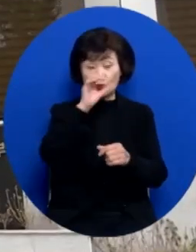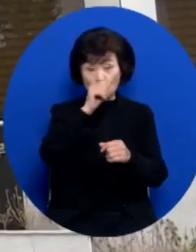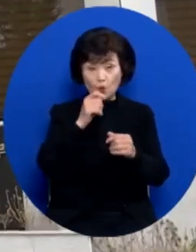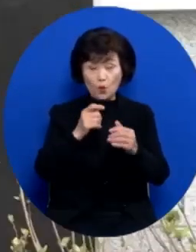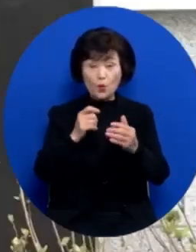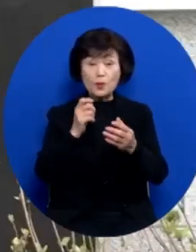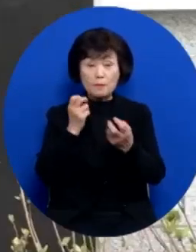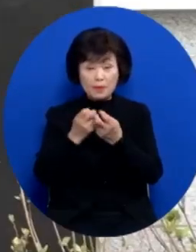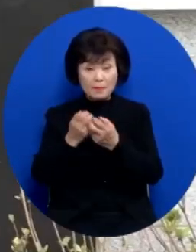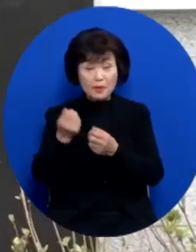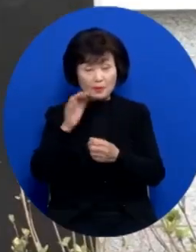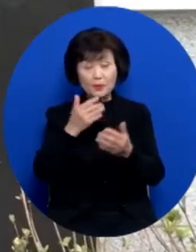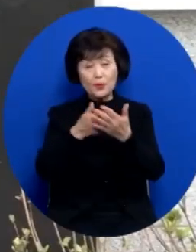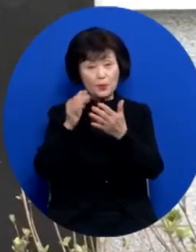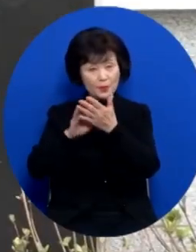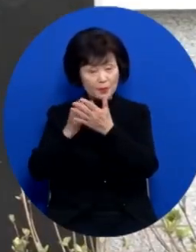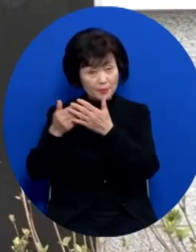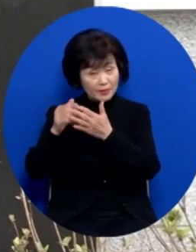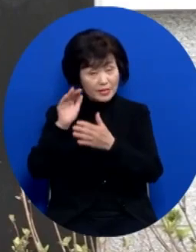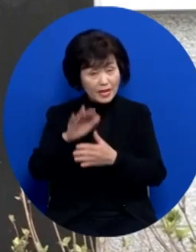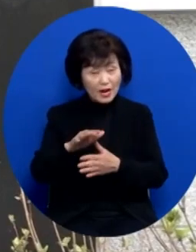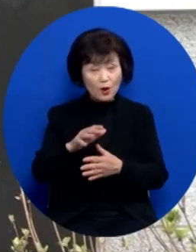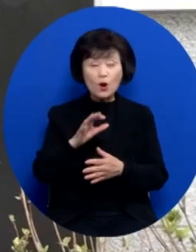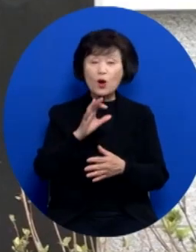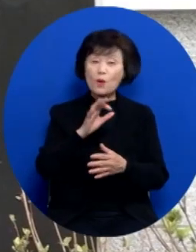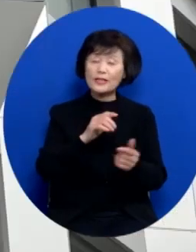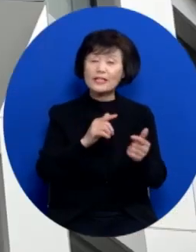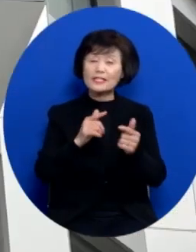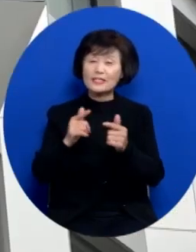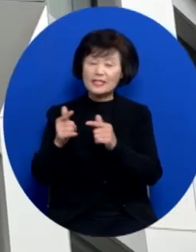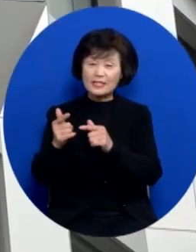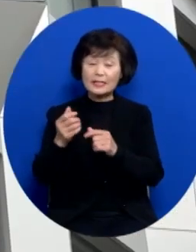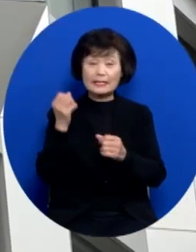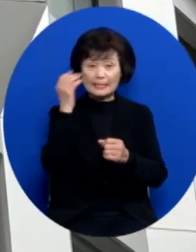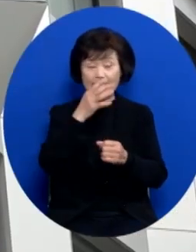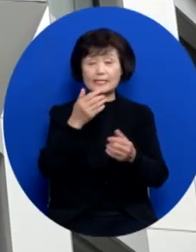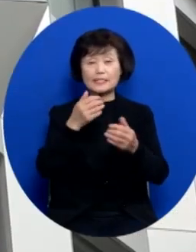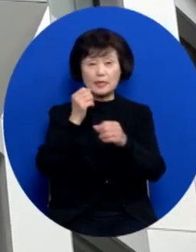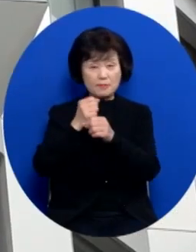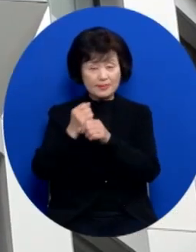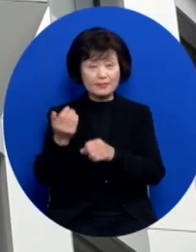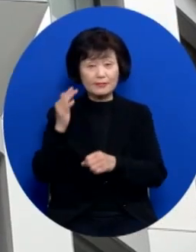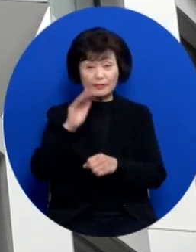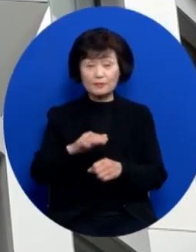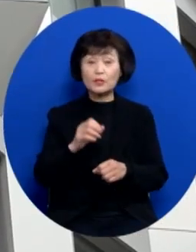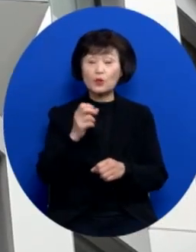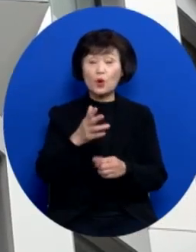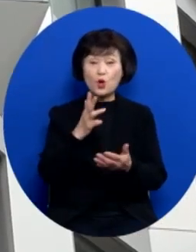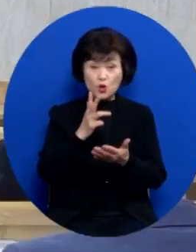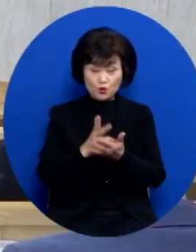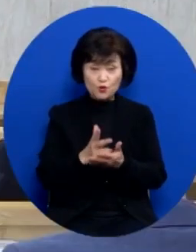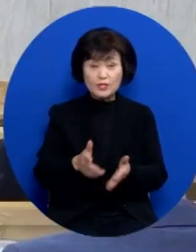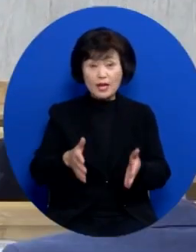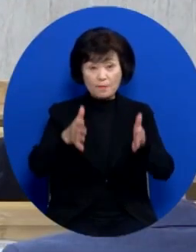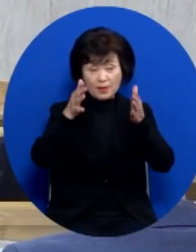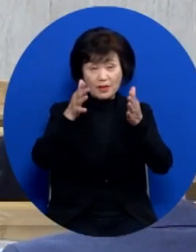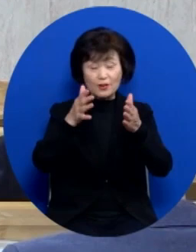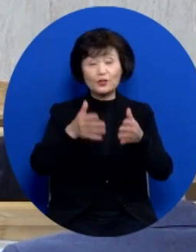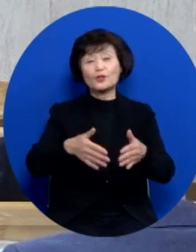외관을 리모델링했고 전층 화장실 개보수를 완료했습니다. 또 주차난 해소를 위해 주차타워를